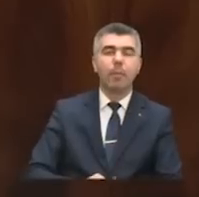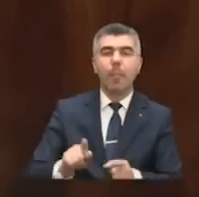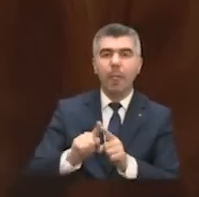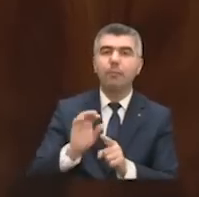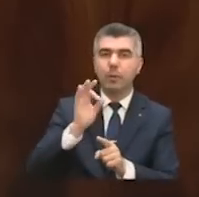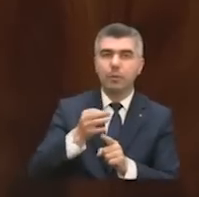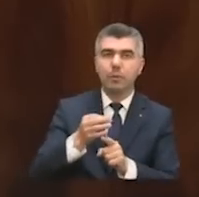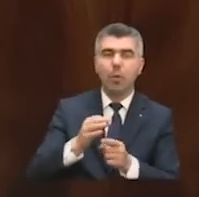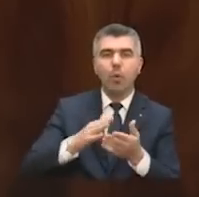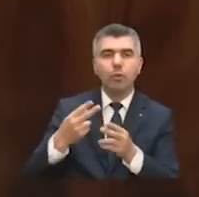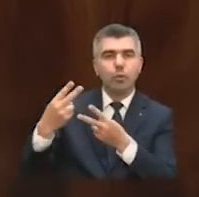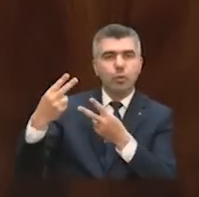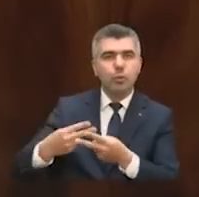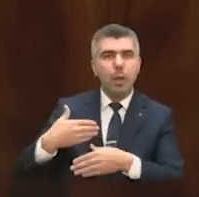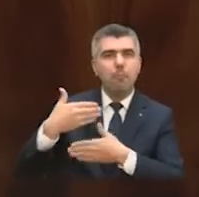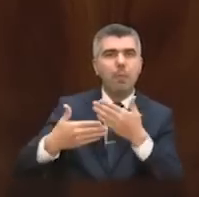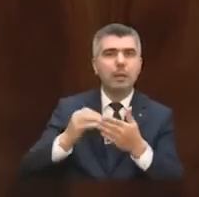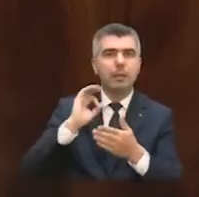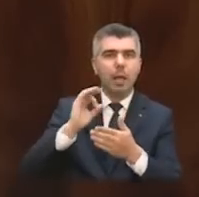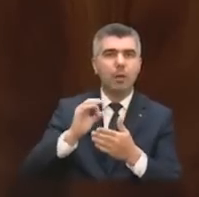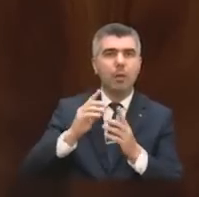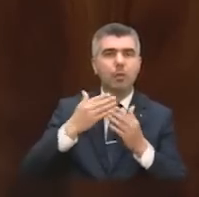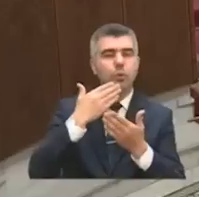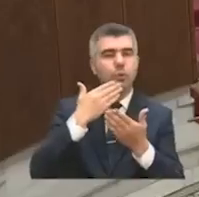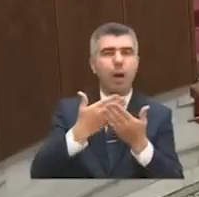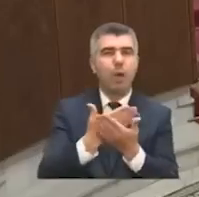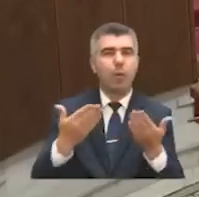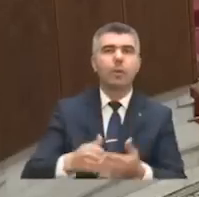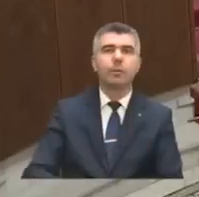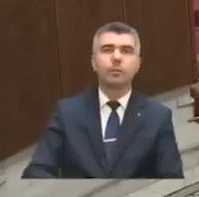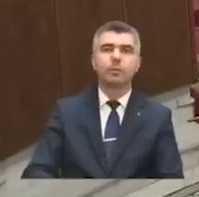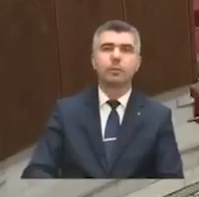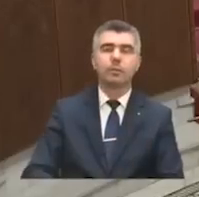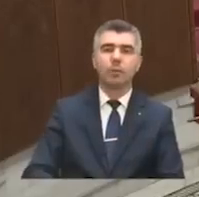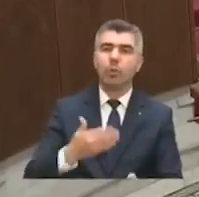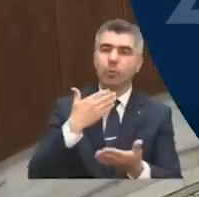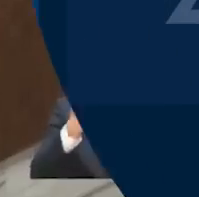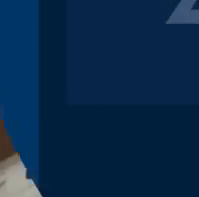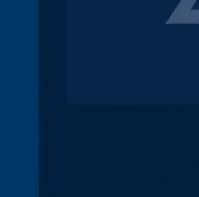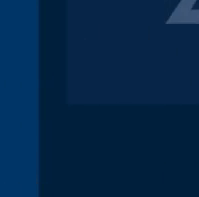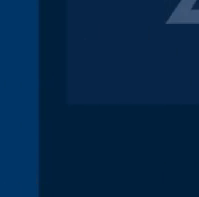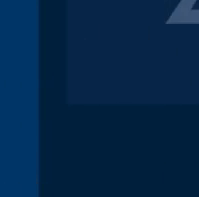الصحيحه، وديك الساعه اللي بغى يجي من بعد يجي. مرحبا بكم، ميرسي. شكرا.